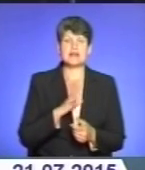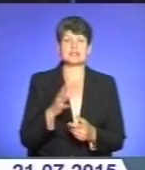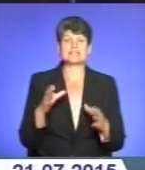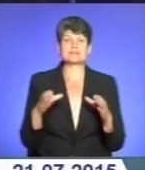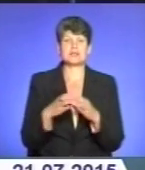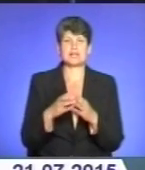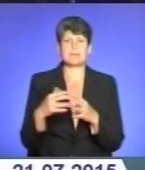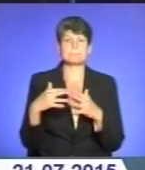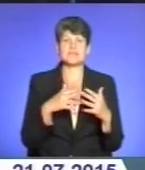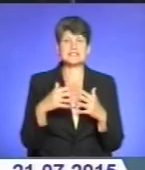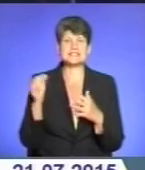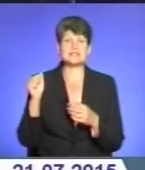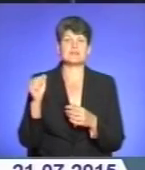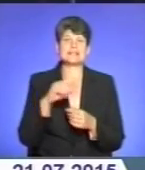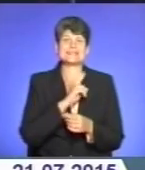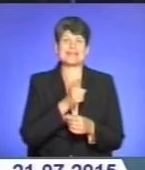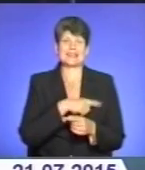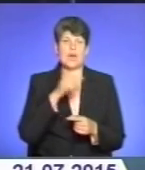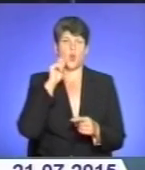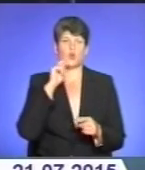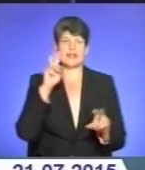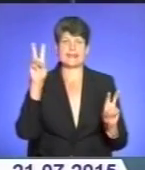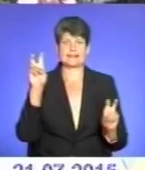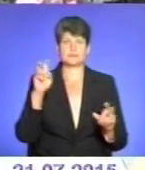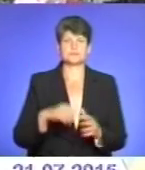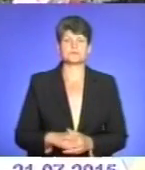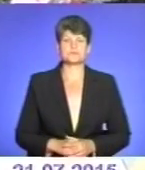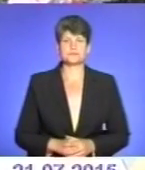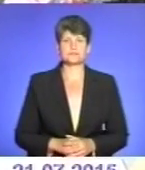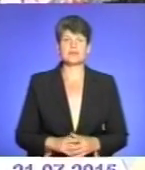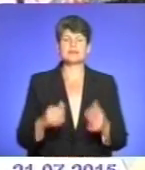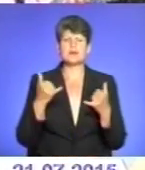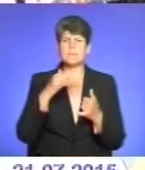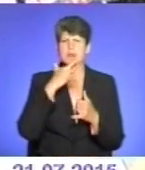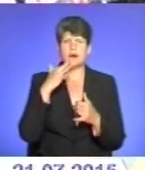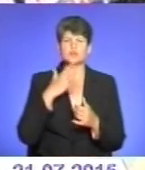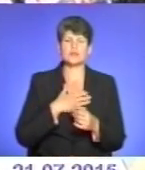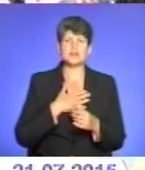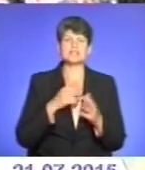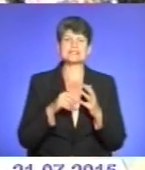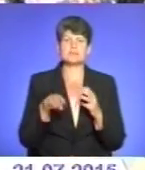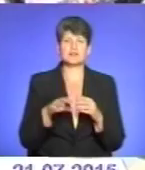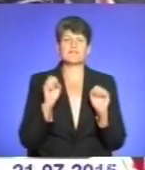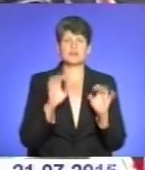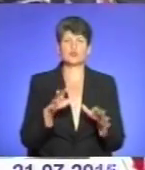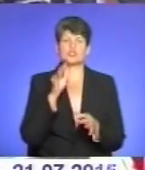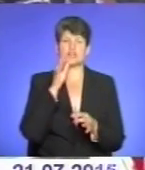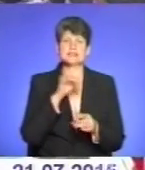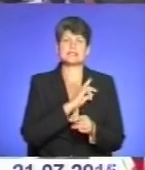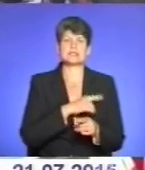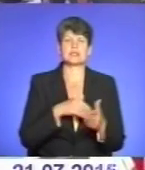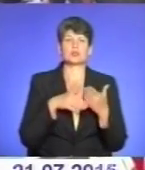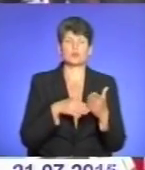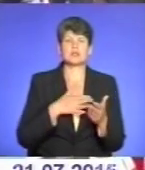бійців та волонтерів АТО «Сила України». Далі у сюжеті. Зараз багато наших земляків віддають час та сили для допомоги